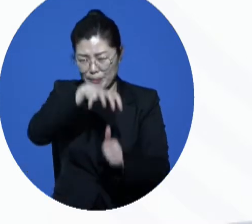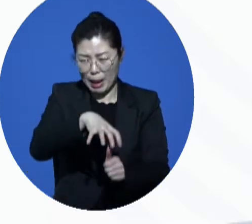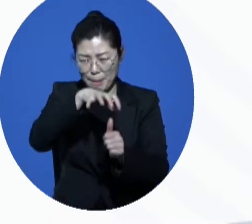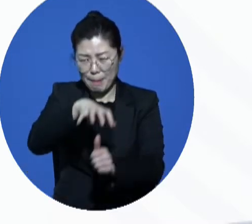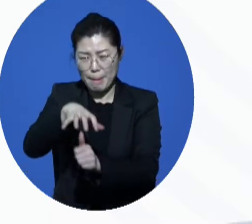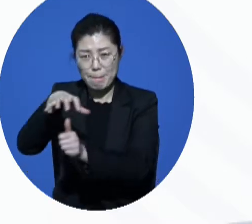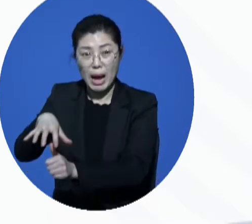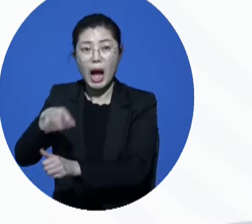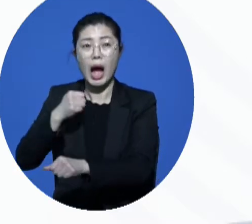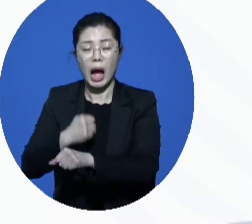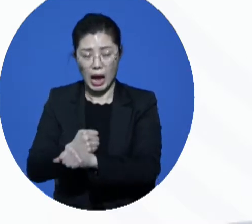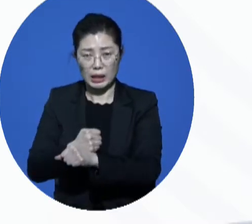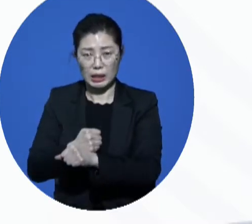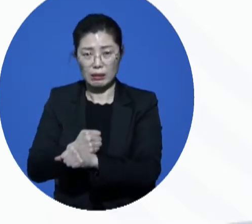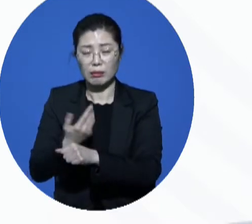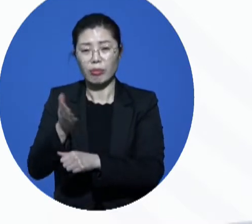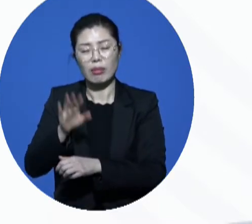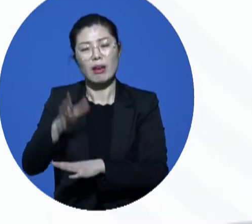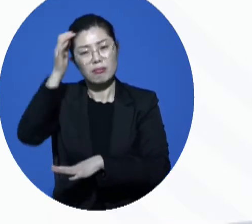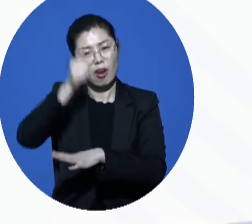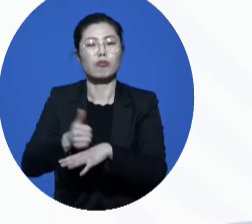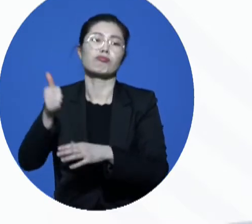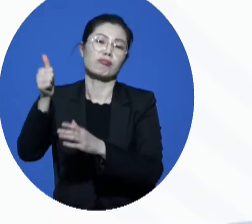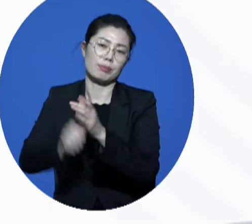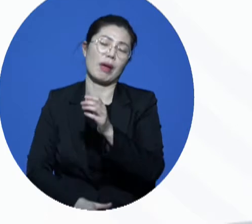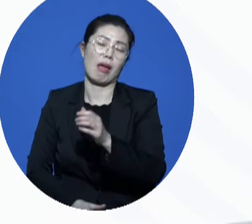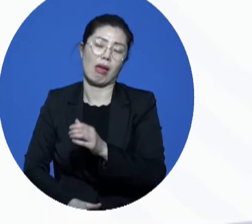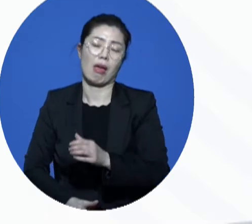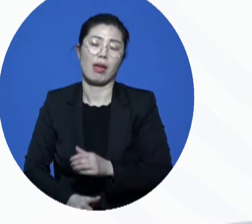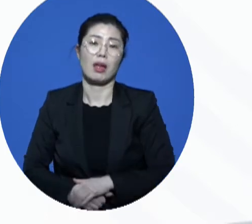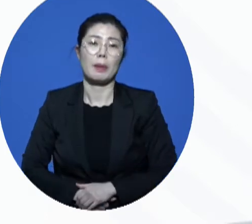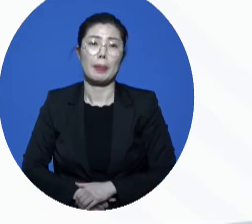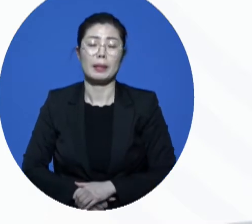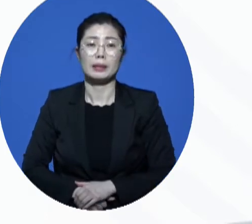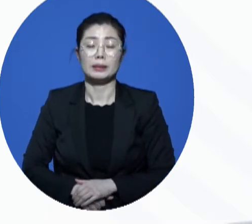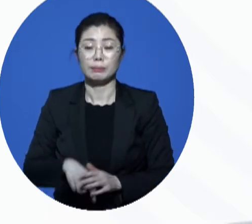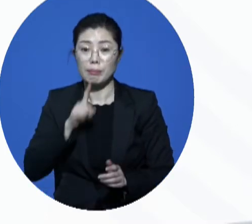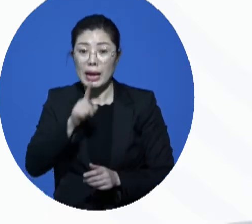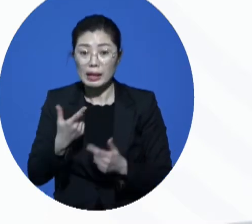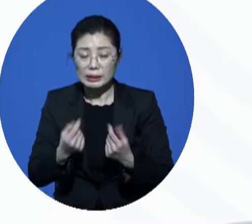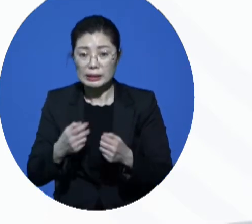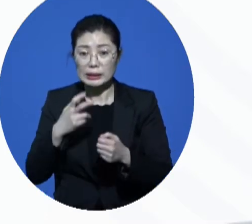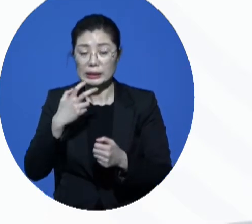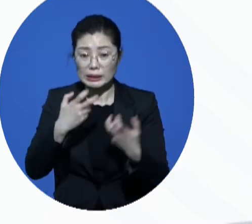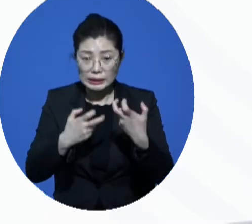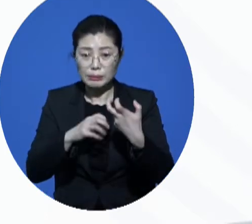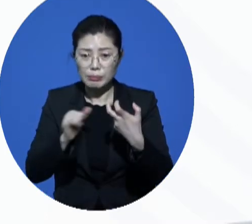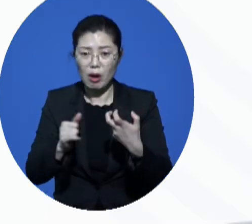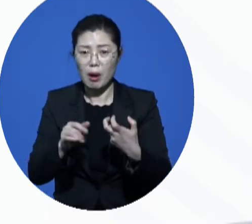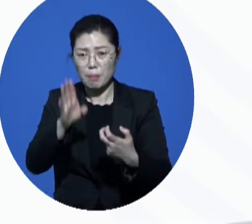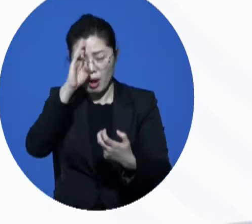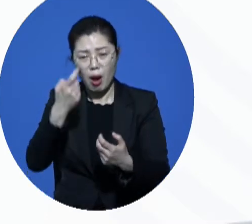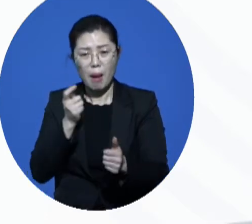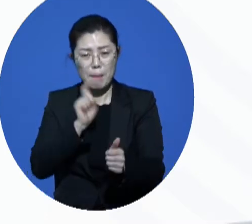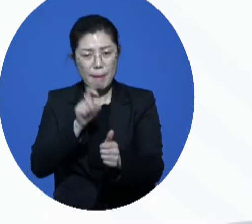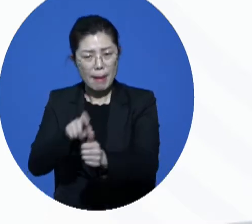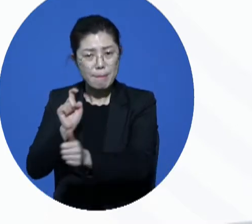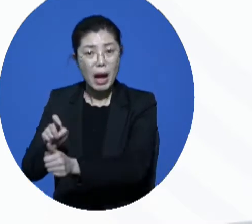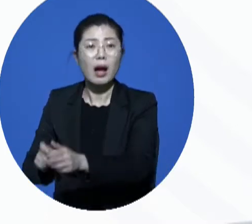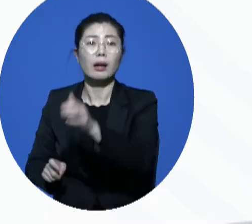그러나 이 안전정책은 실패로 돌아가게 됩니다. 말씀드렸다시피 70명의 사람들이 감염되게 되고요.